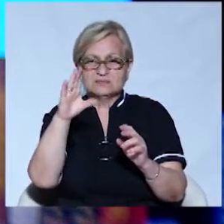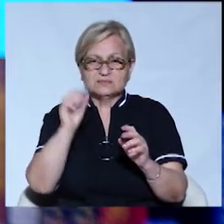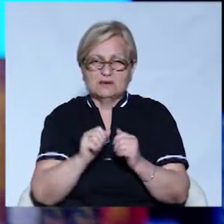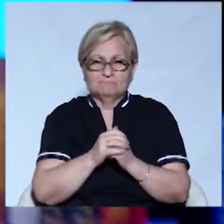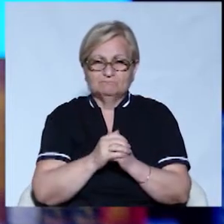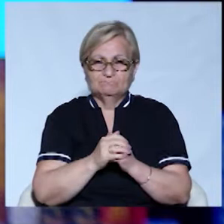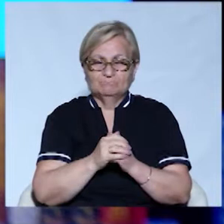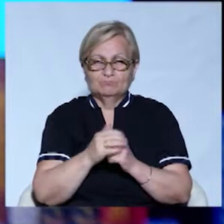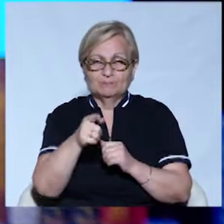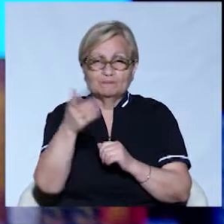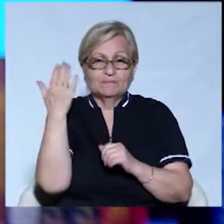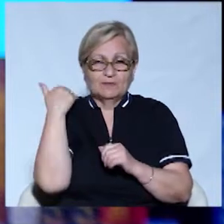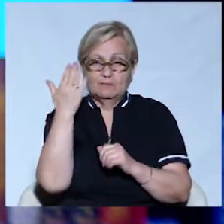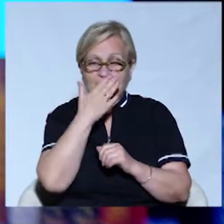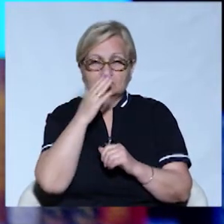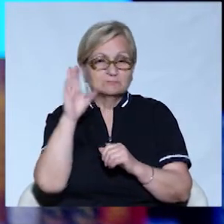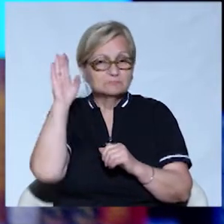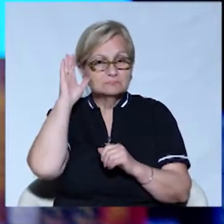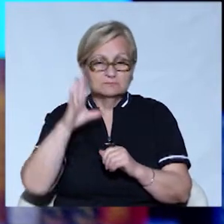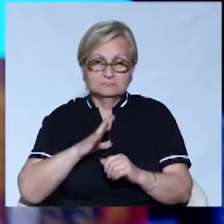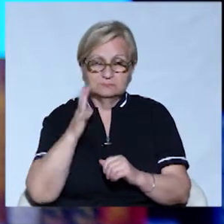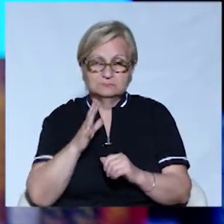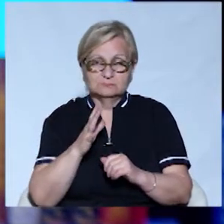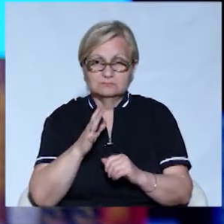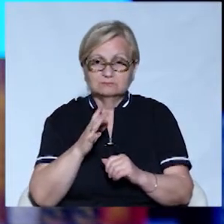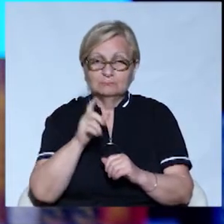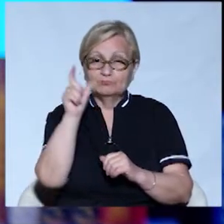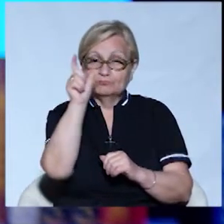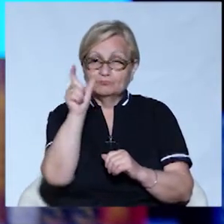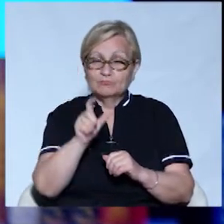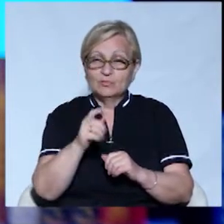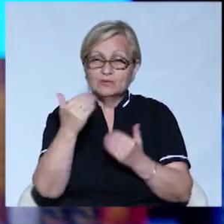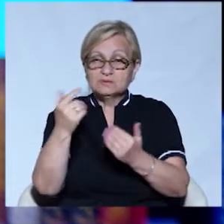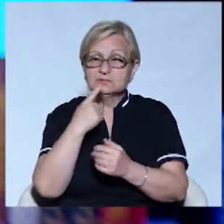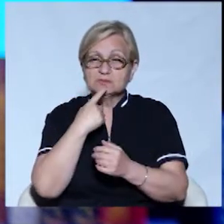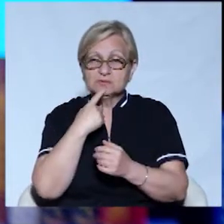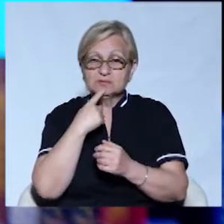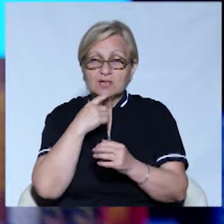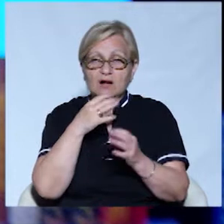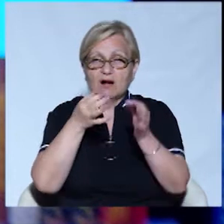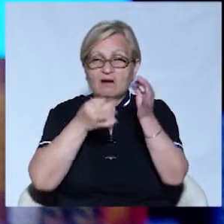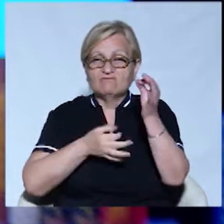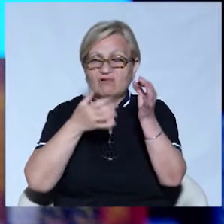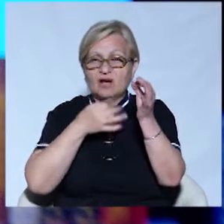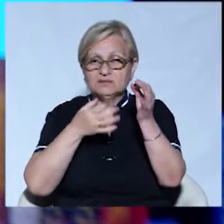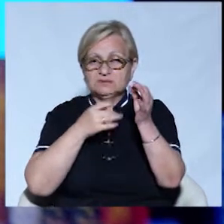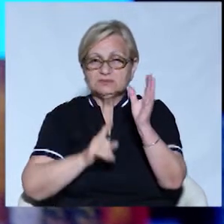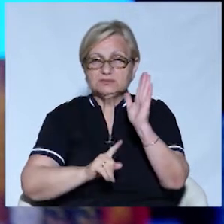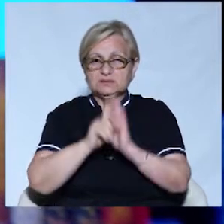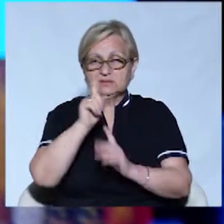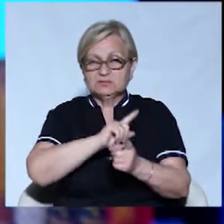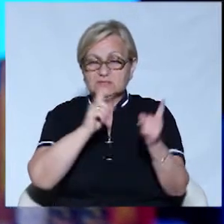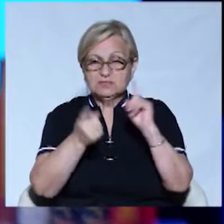თქვენ წინა გაკვეთილზე მოისმინეთ, რომ პოეზიის ენაზე ვაზი იქცა